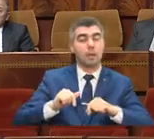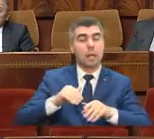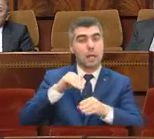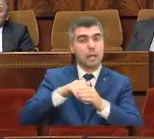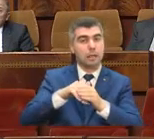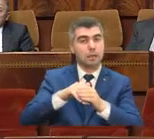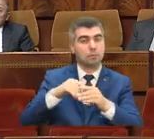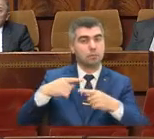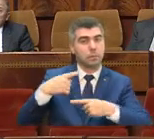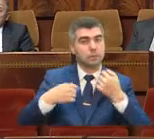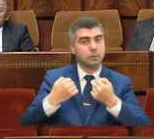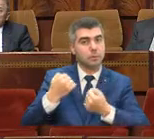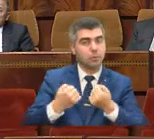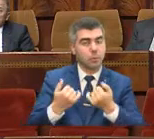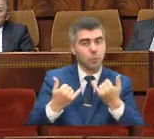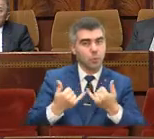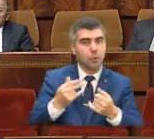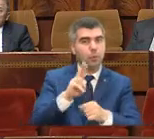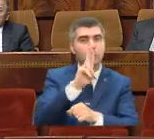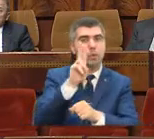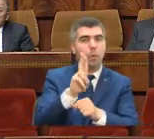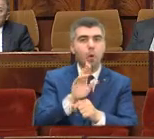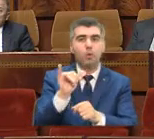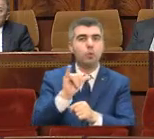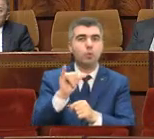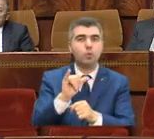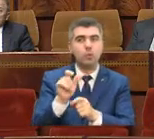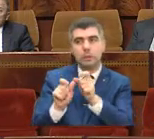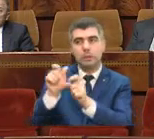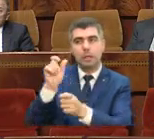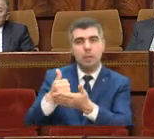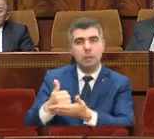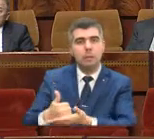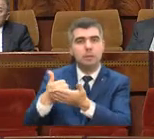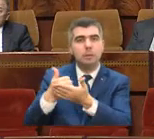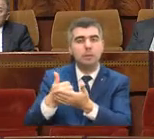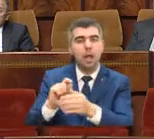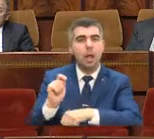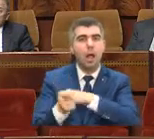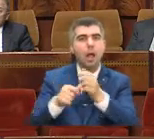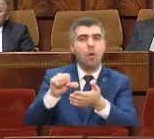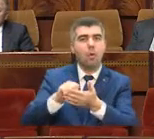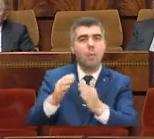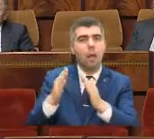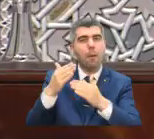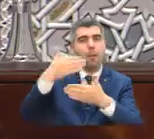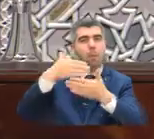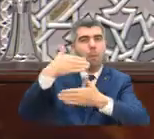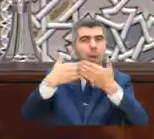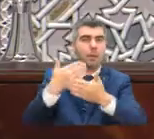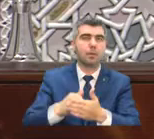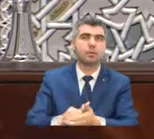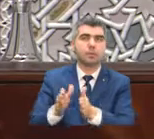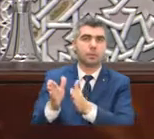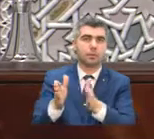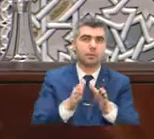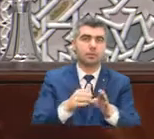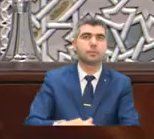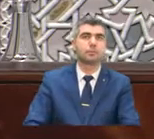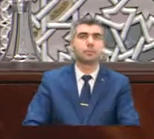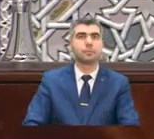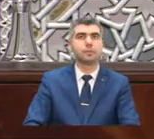والمعاصرة نسائلكم أجد تولد الناس ديال العالم القروي بتسهيل مسائل البناء. كلمة السيد الوزير الجواب،